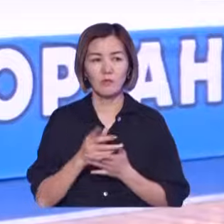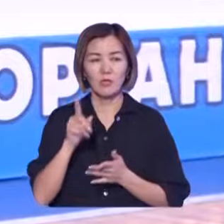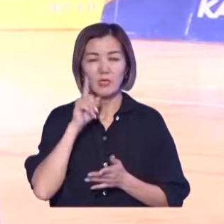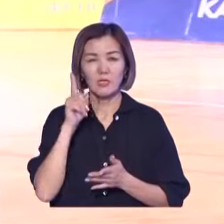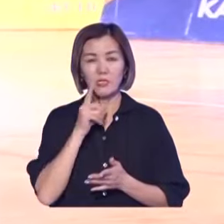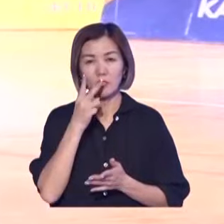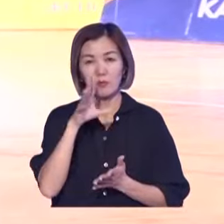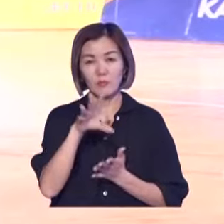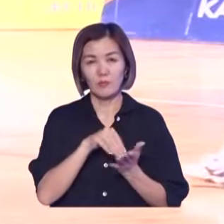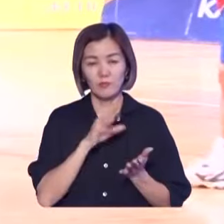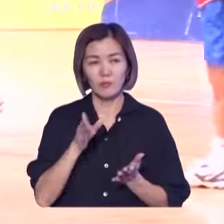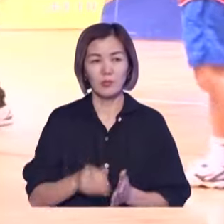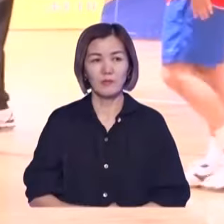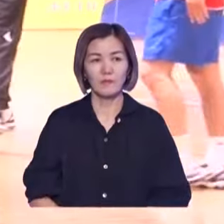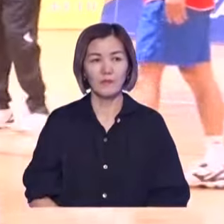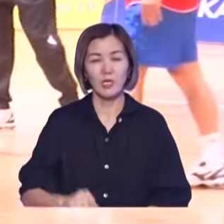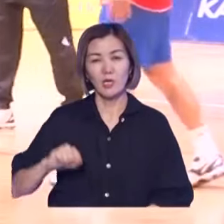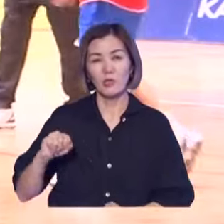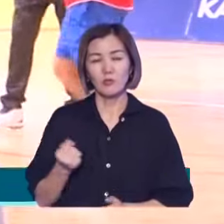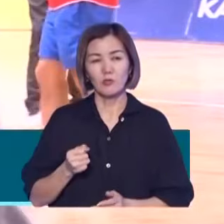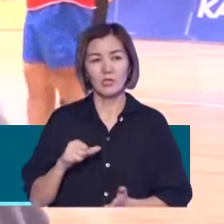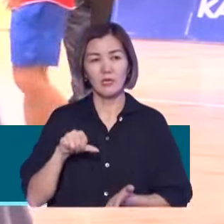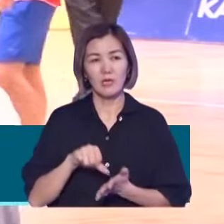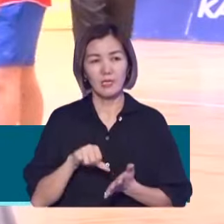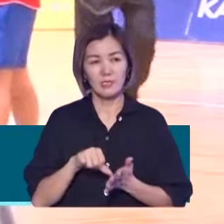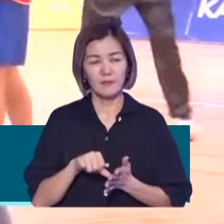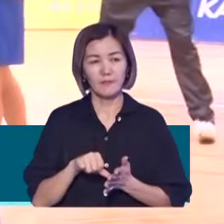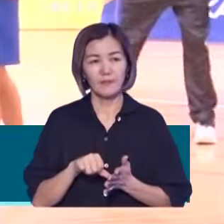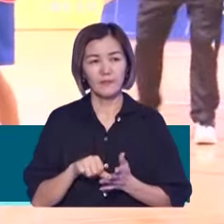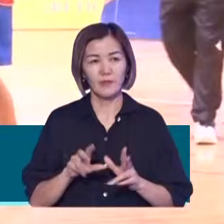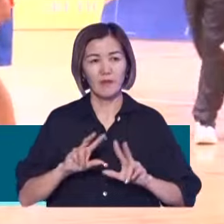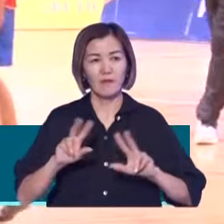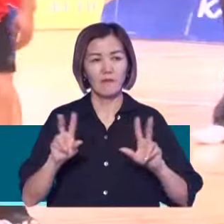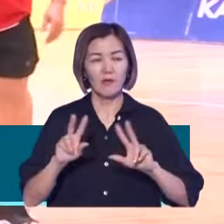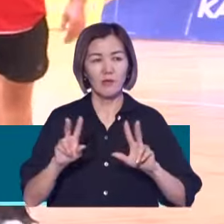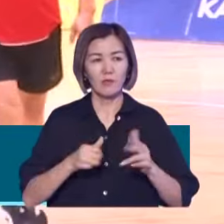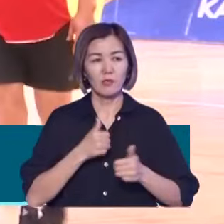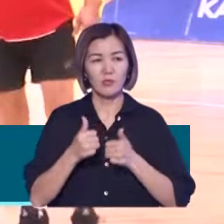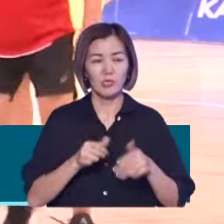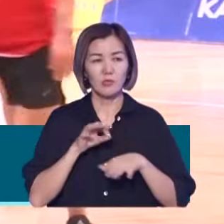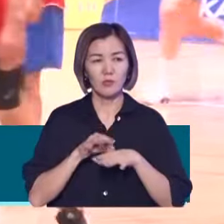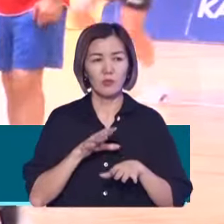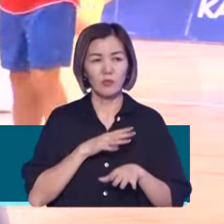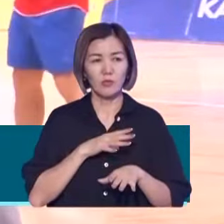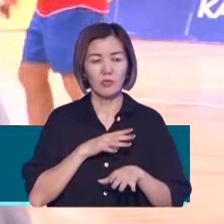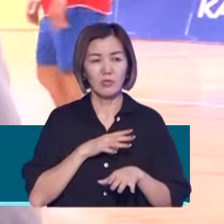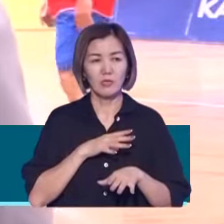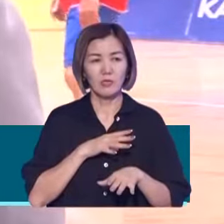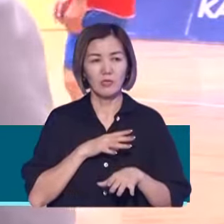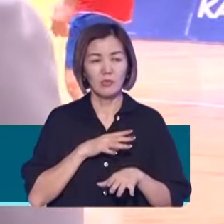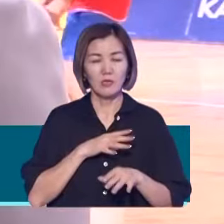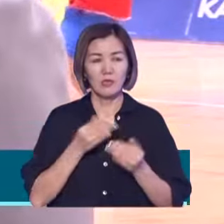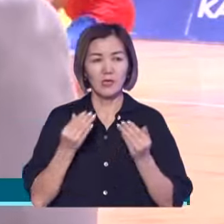үлгі. Рашид ағамыздың достарының арасында волейболдан турнир өтіп жатыр. Соған байланысты міне